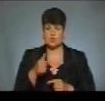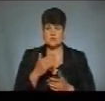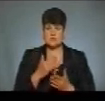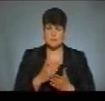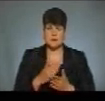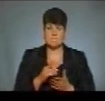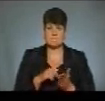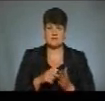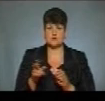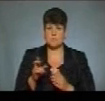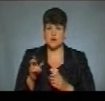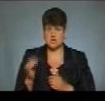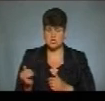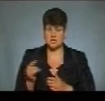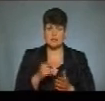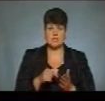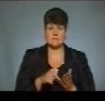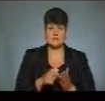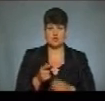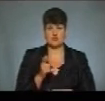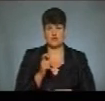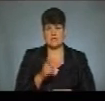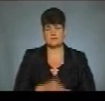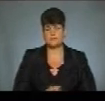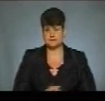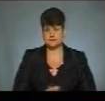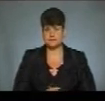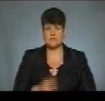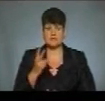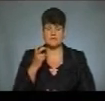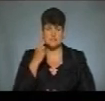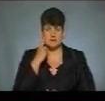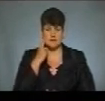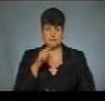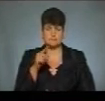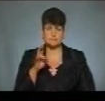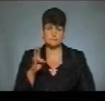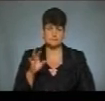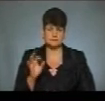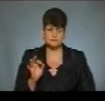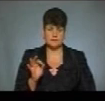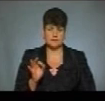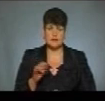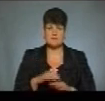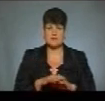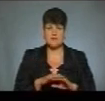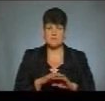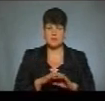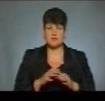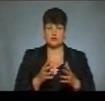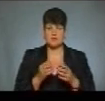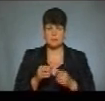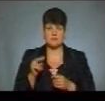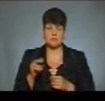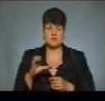власне, з міста Бережан та міста Чортков. 200 балів на зовнішньому незалежному оцінюванні з математики отримали